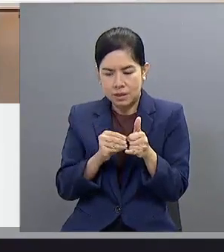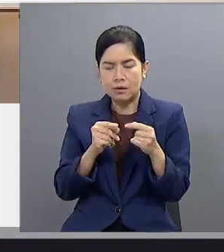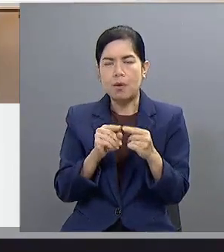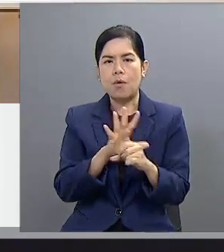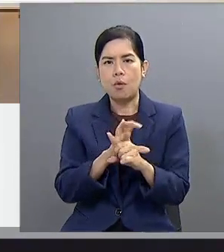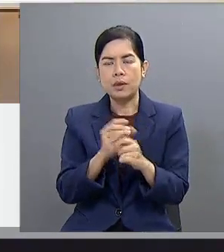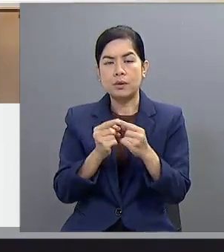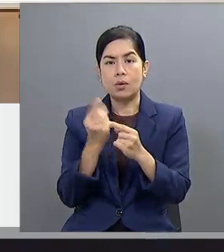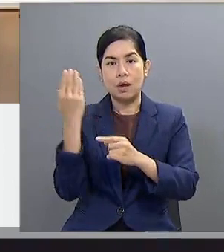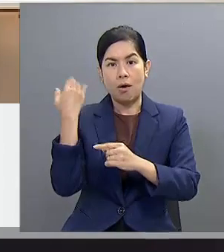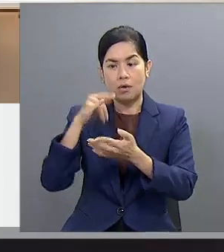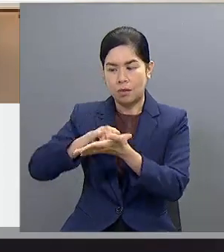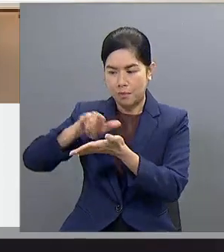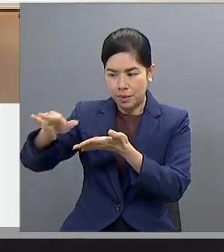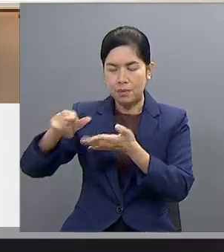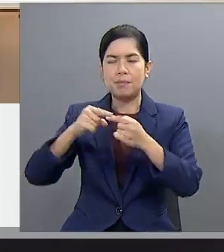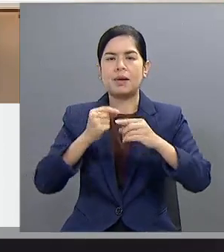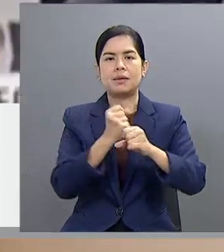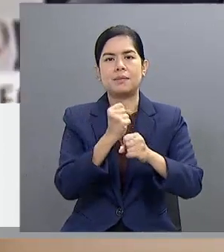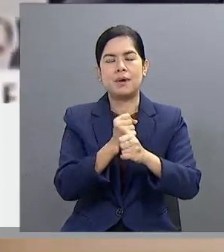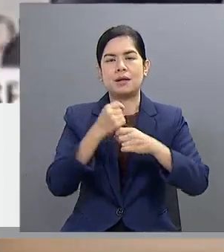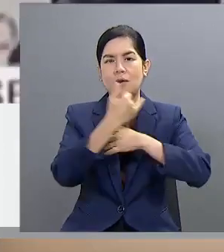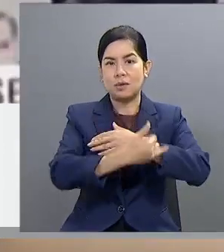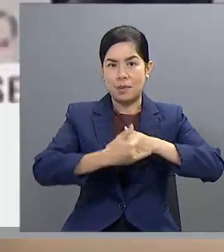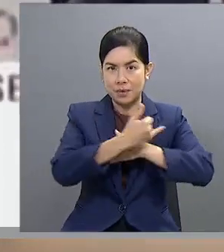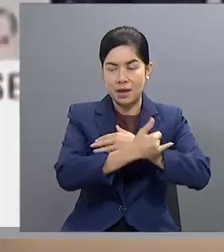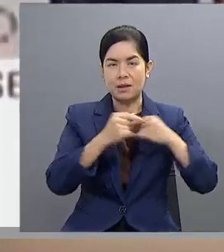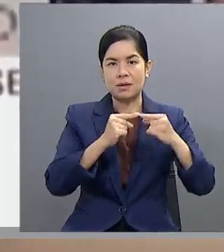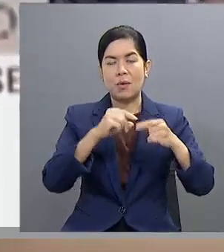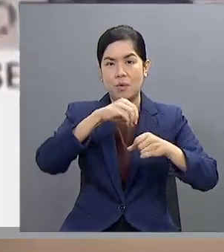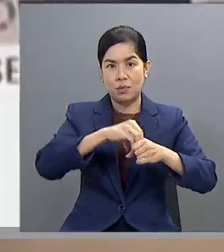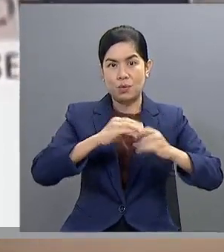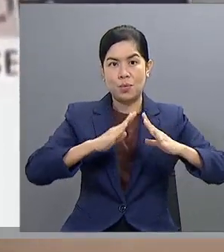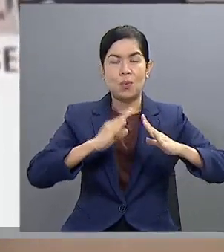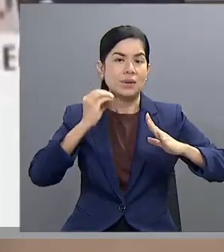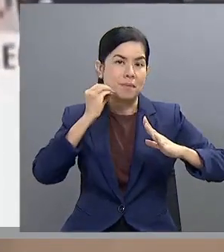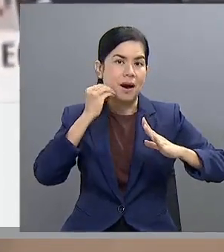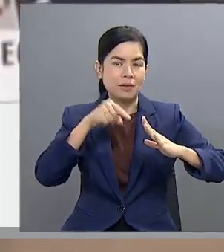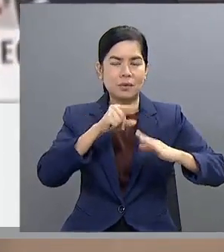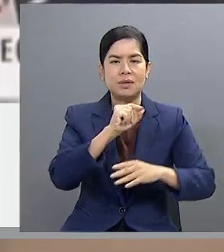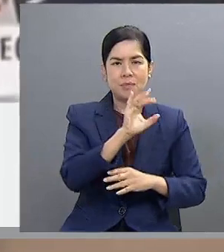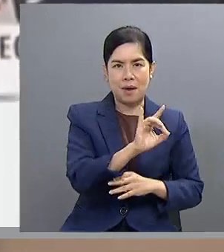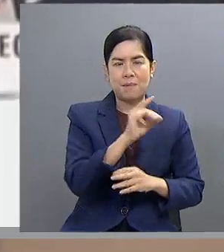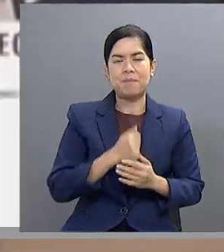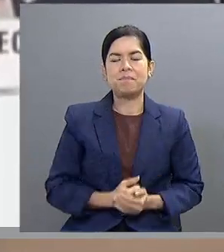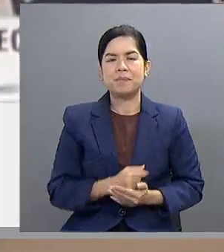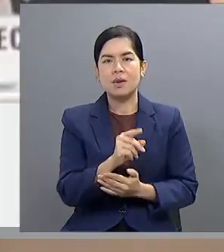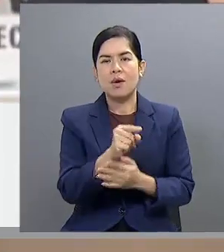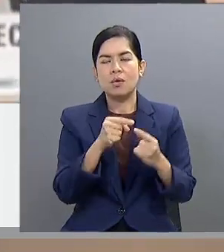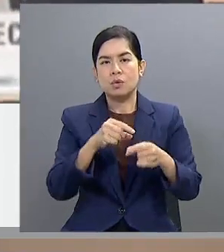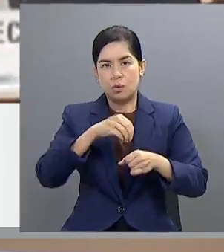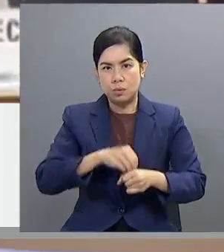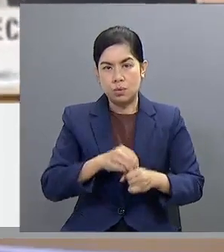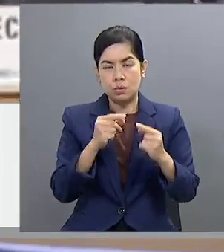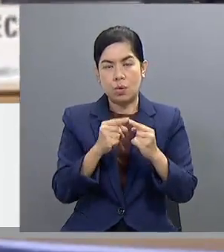โดยพักรักษาตัวอยู่ที่บ้านตั้งแต่วันที่ 28มิถุนายนนับเป็นการรักษาตัวต่อเนื่องเพียงแค่ 6วันโดยยืนยัน